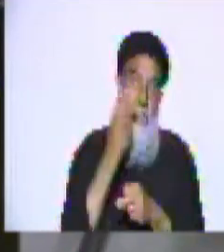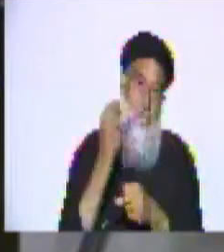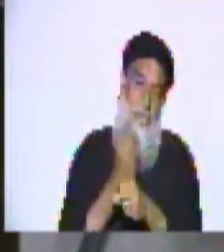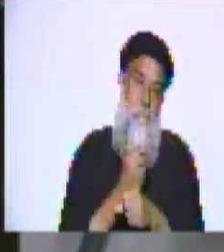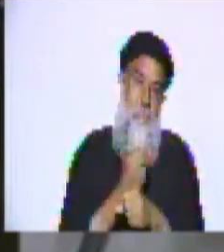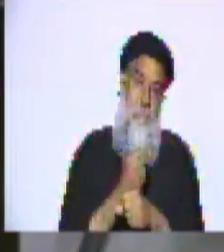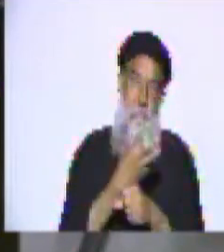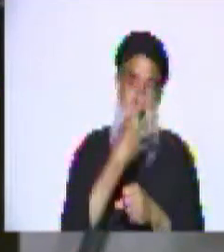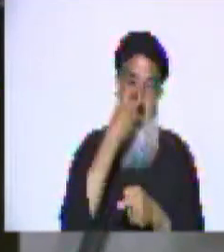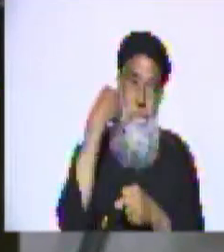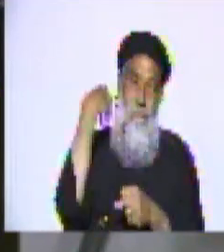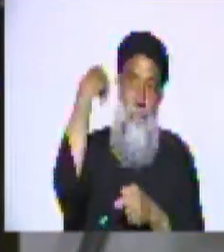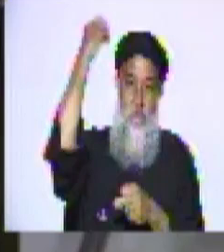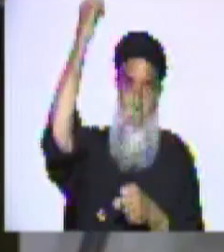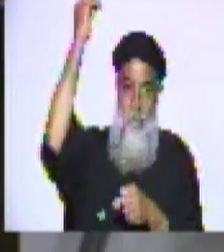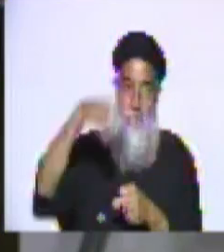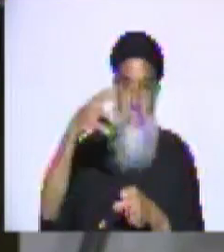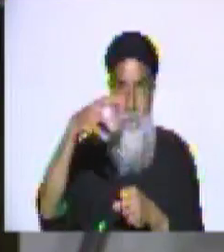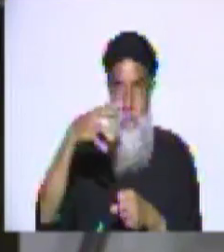فتنالوا الروح القدس.